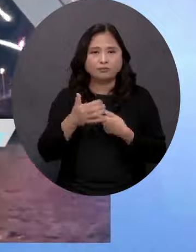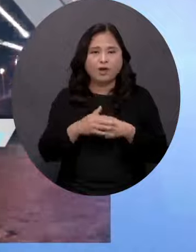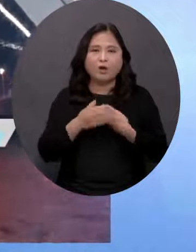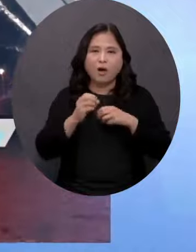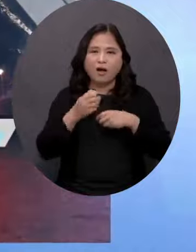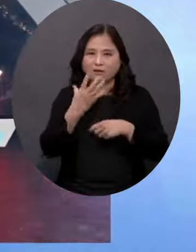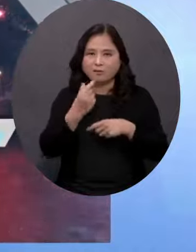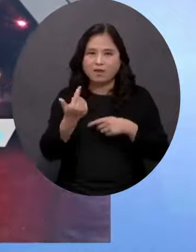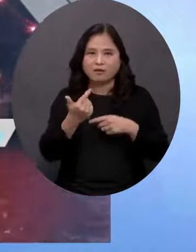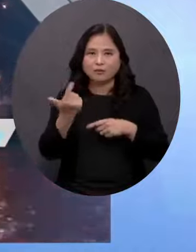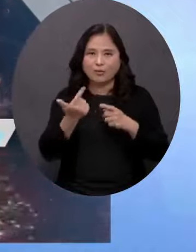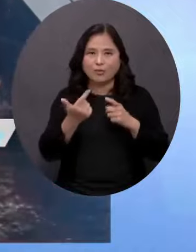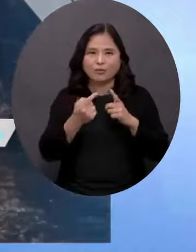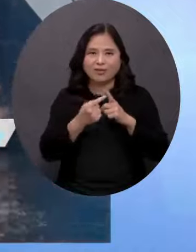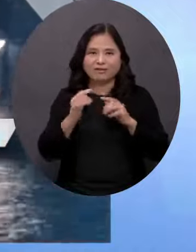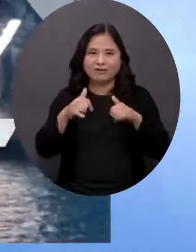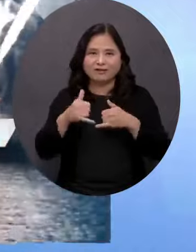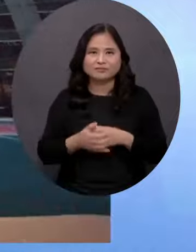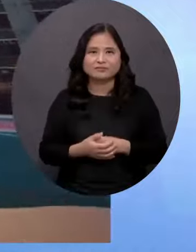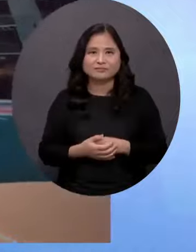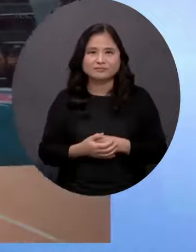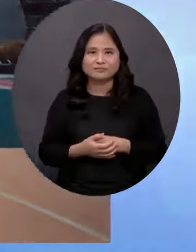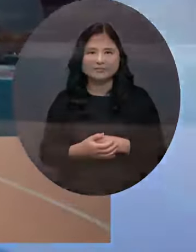会讲下。